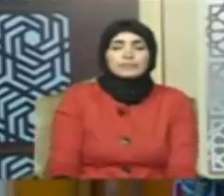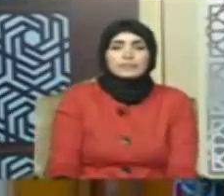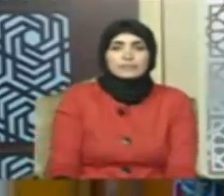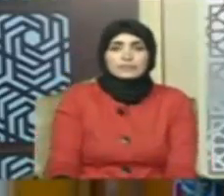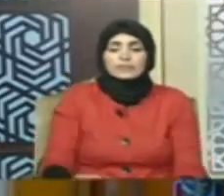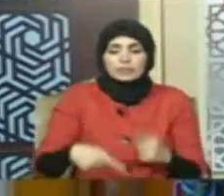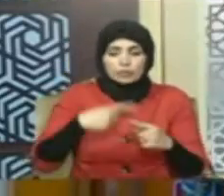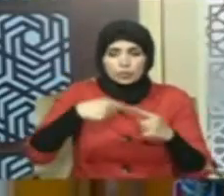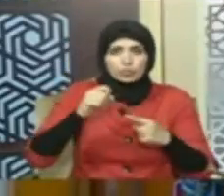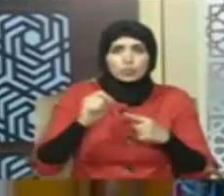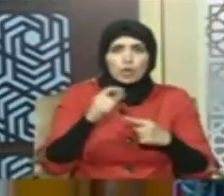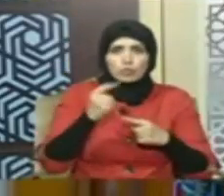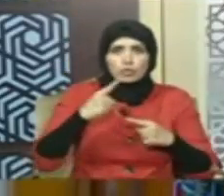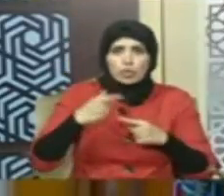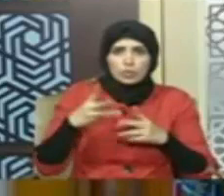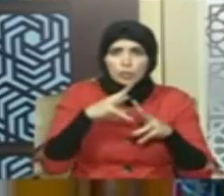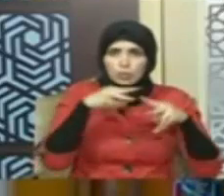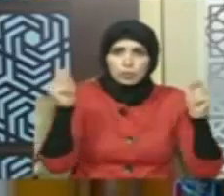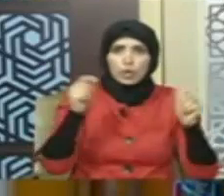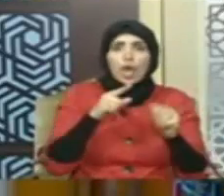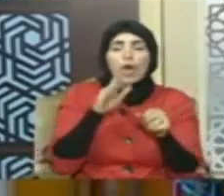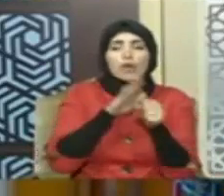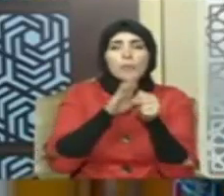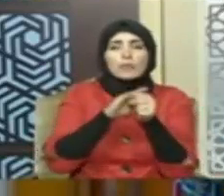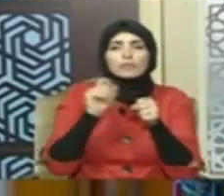سيمر أسرع مما مضى.